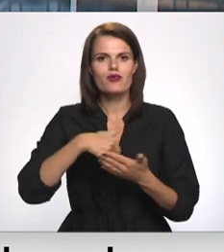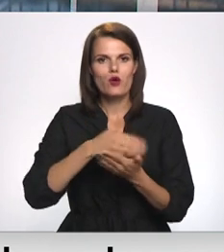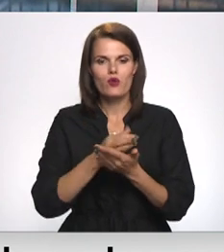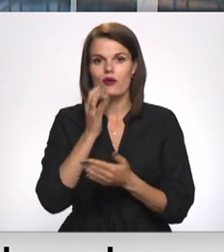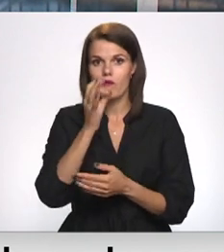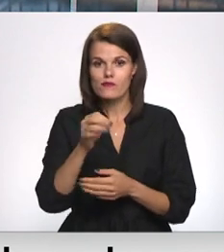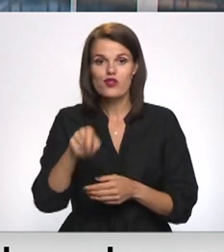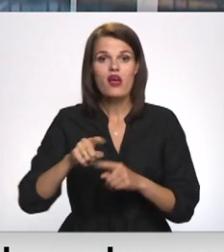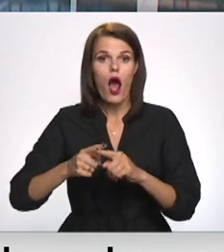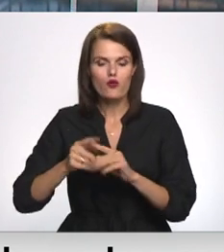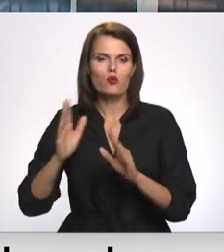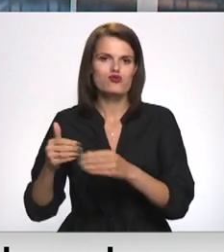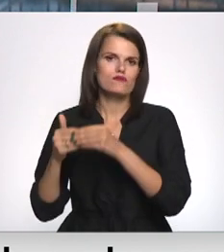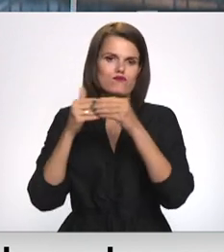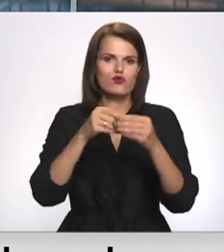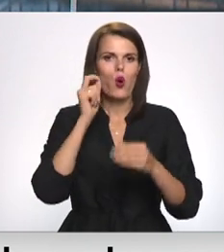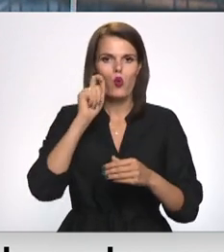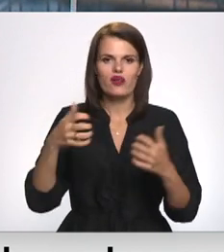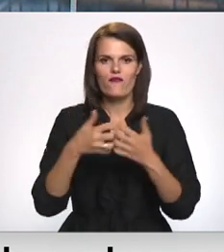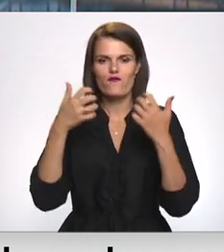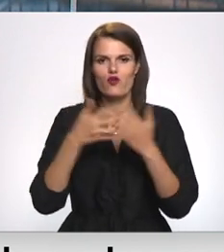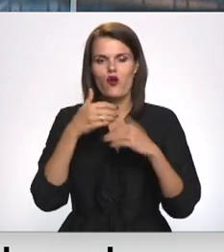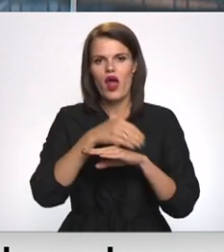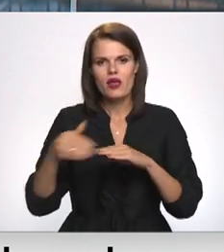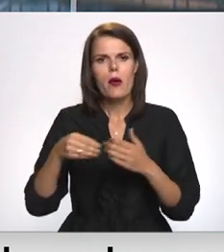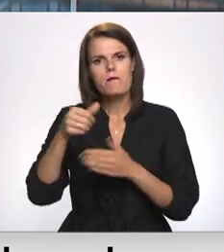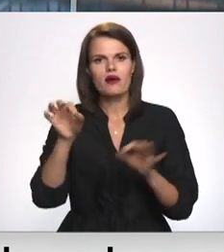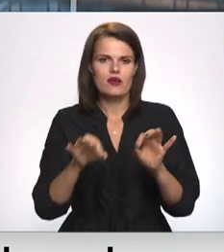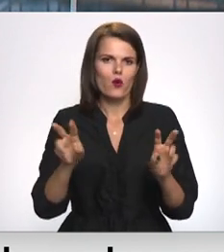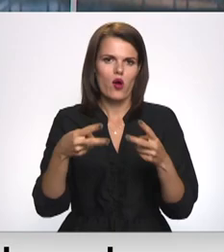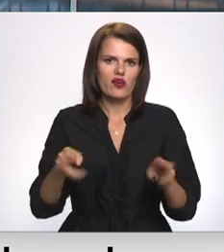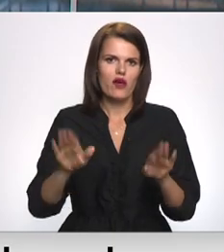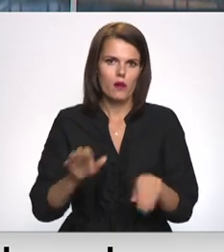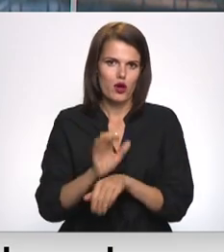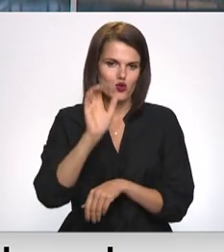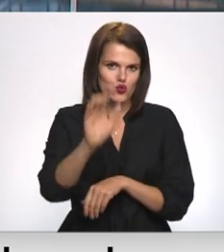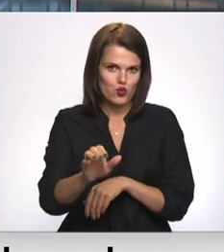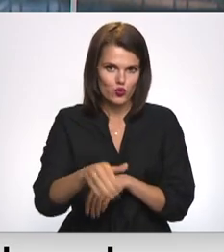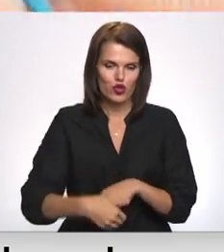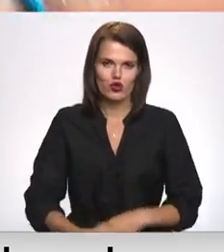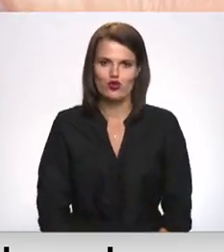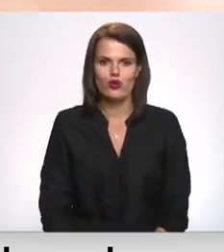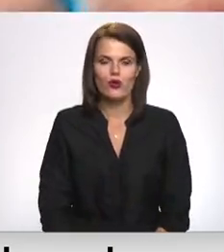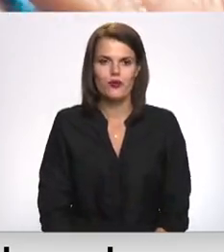adijumi un tos nogādās uz fronti. Par sūtīšanu nekas nav jāmaksā. Turpina Aija Kīnca.